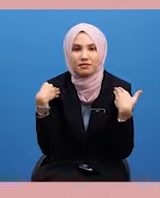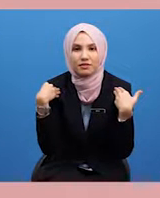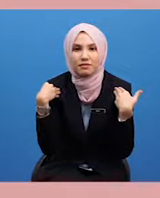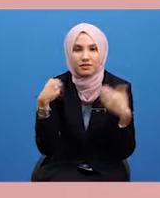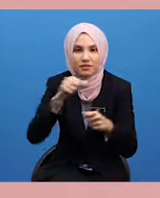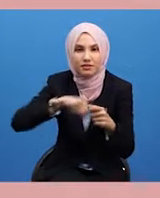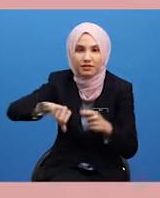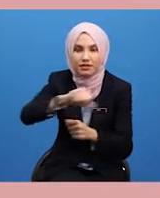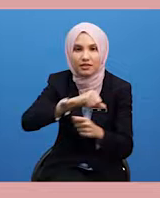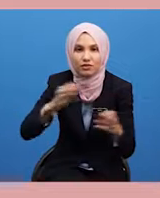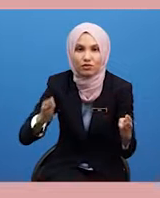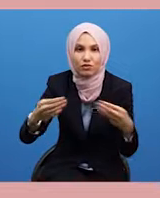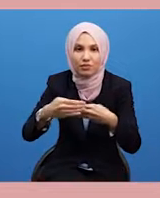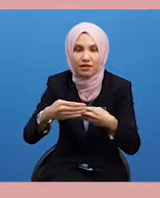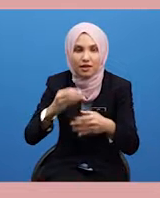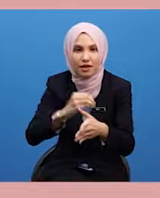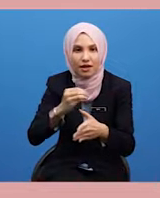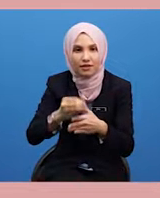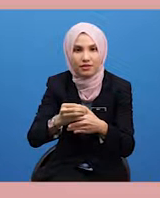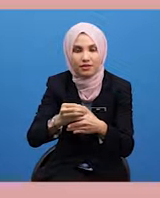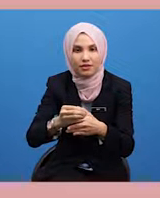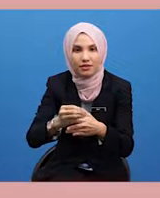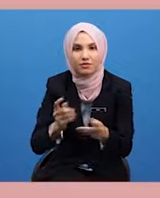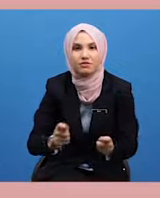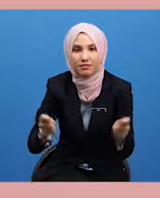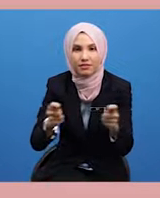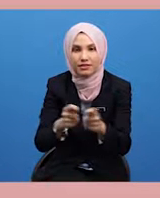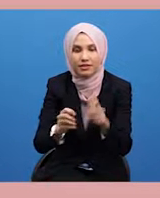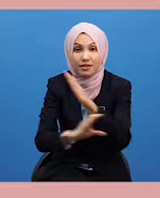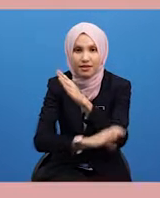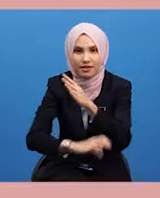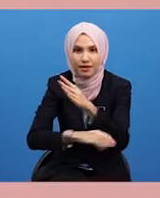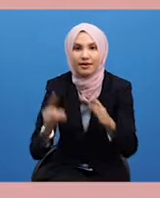suhu bilik atau bersuhu iklim seperti cuaca di negara kita.